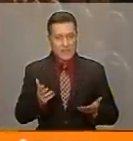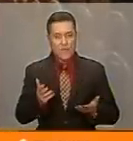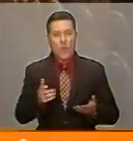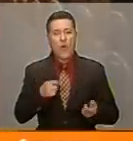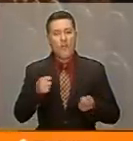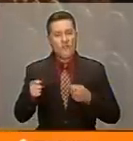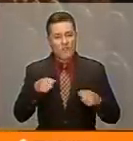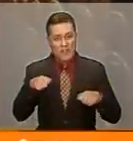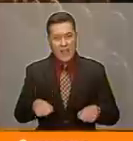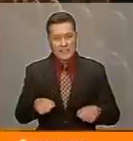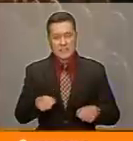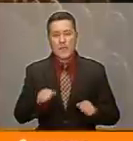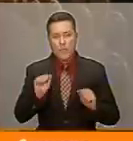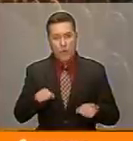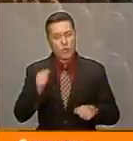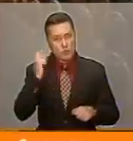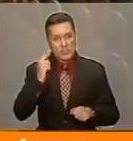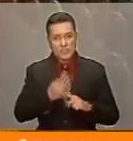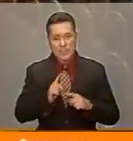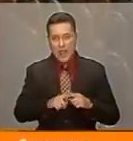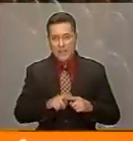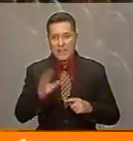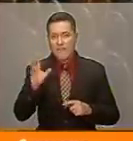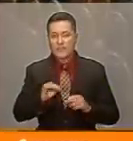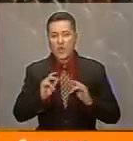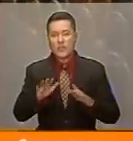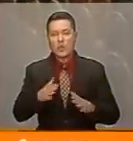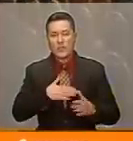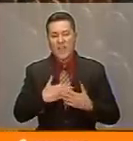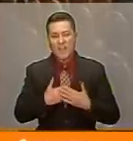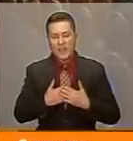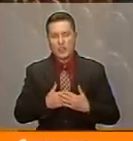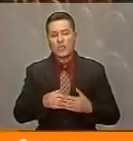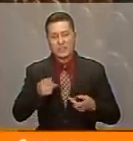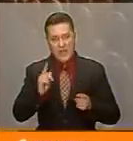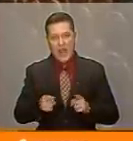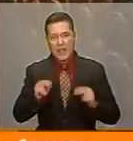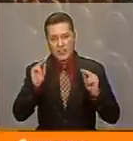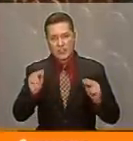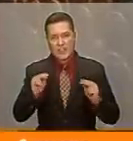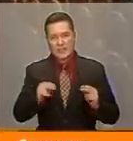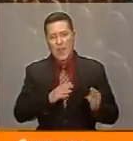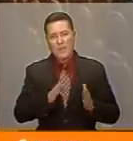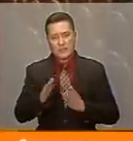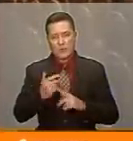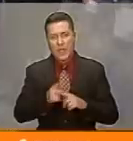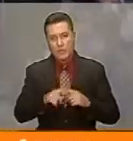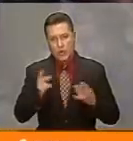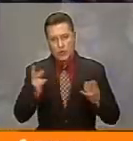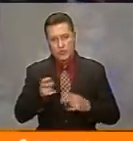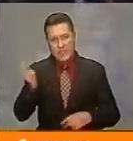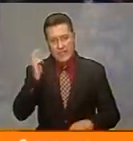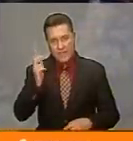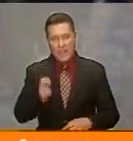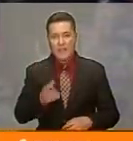власти наконец-то могут услышать об этом. Все идет от волонтерства, от реальных, честных поступков, которые нужны киевлянам.